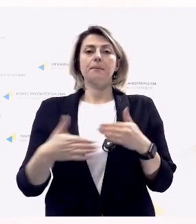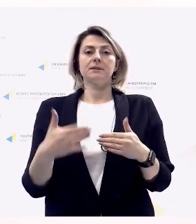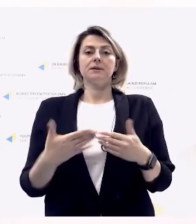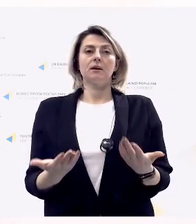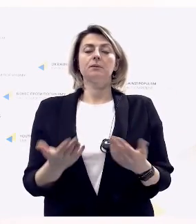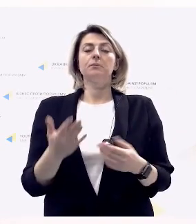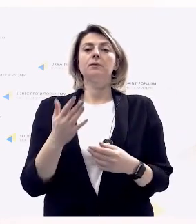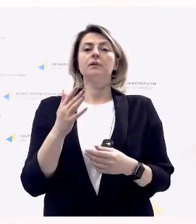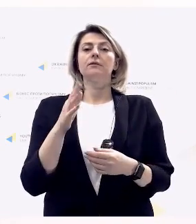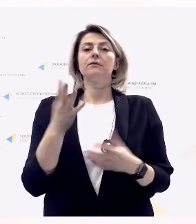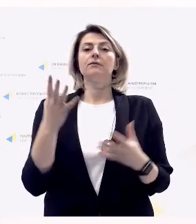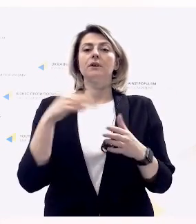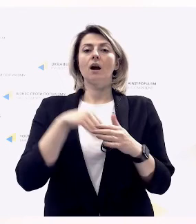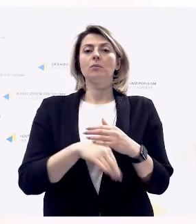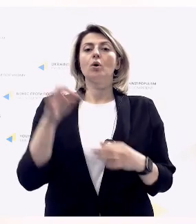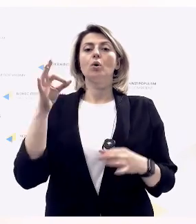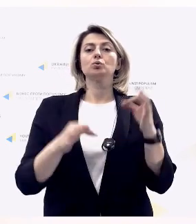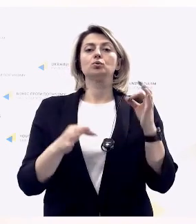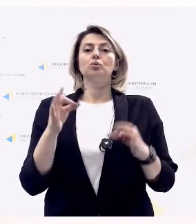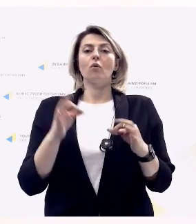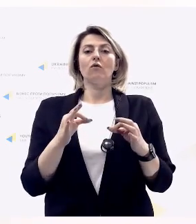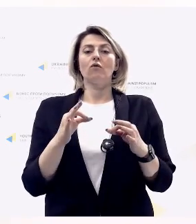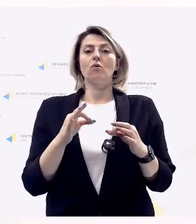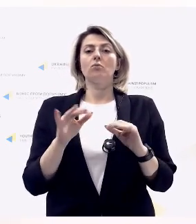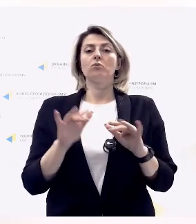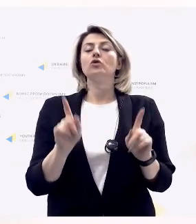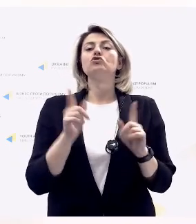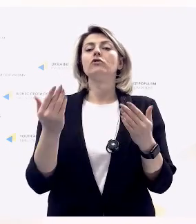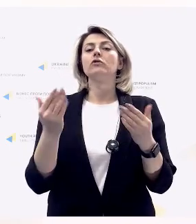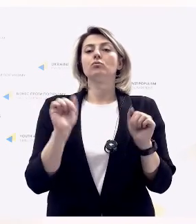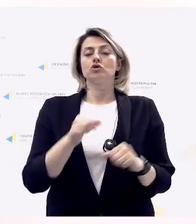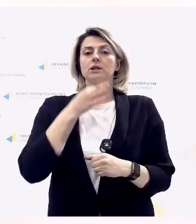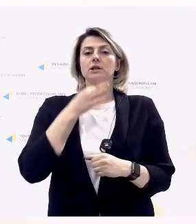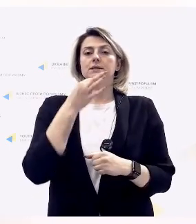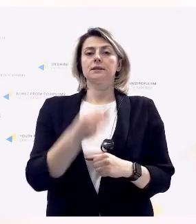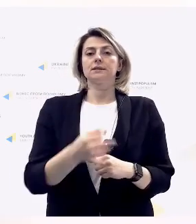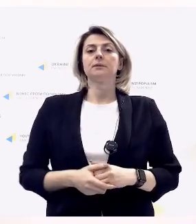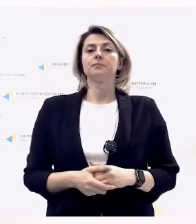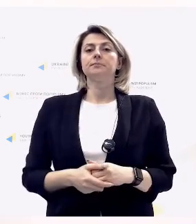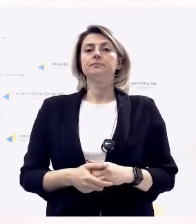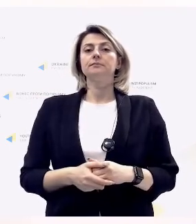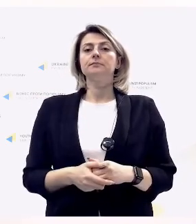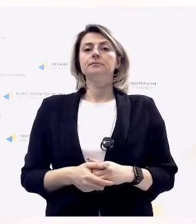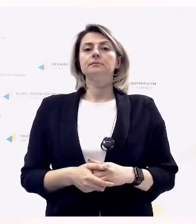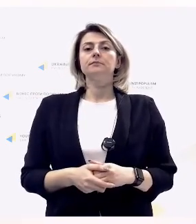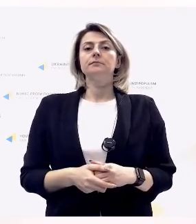в рамках судового провадження. Що ви можете сказати?